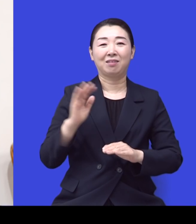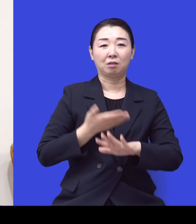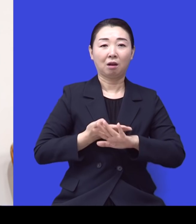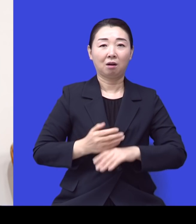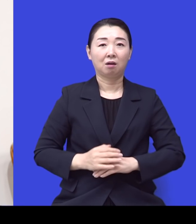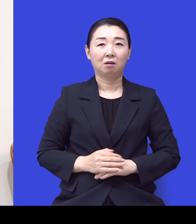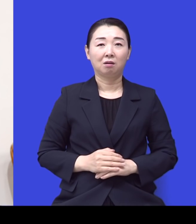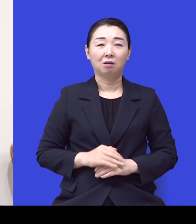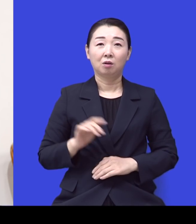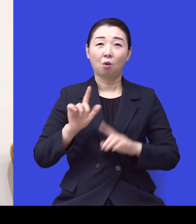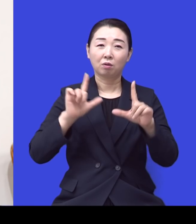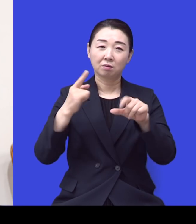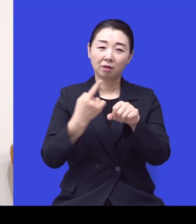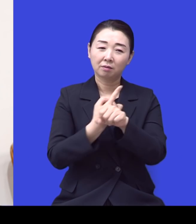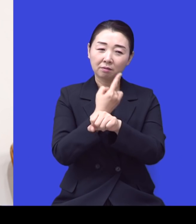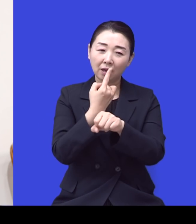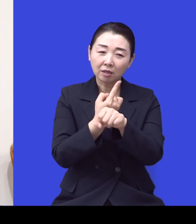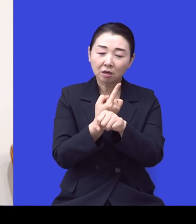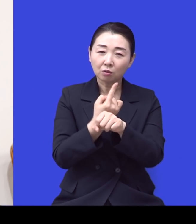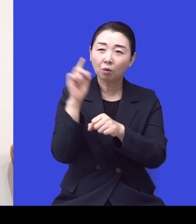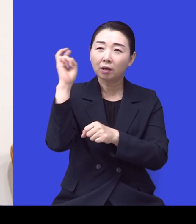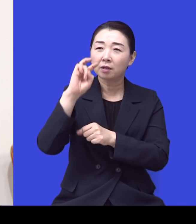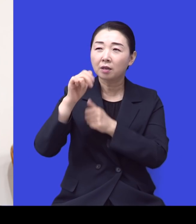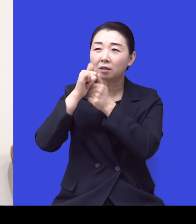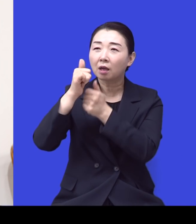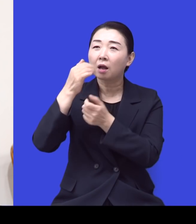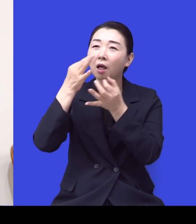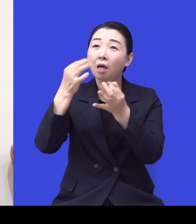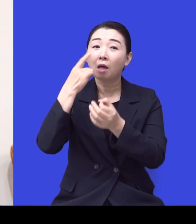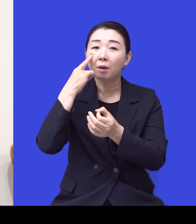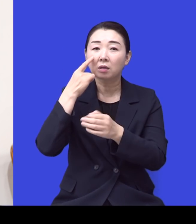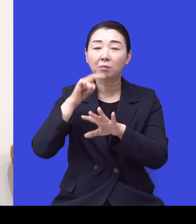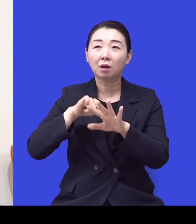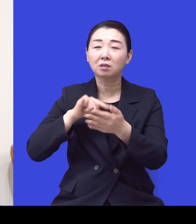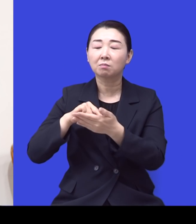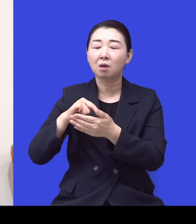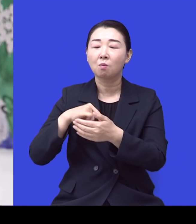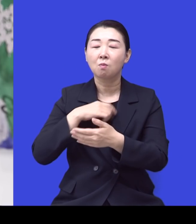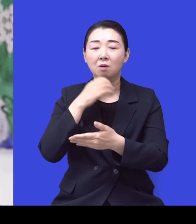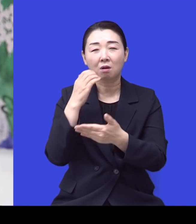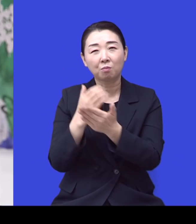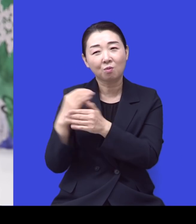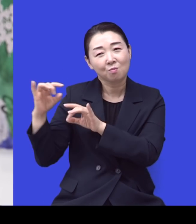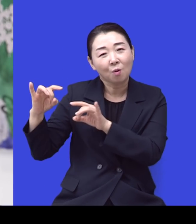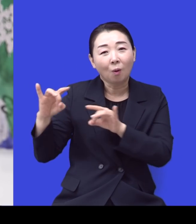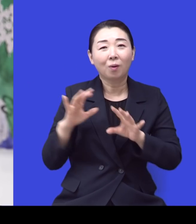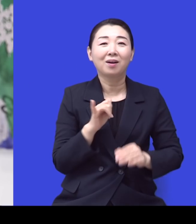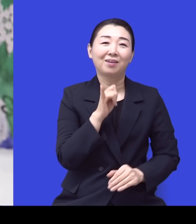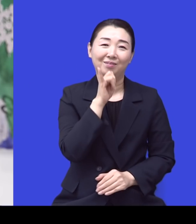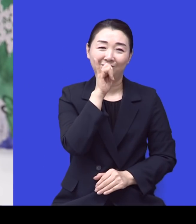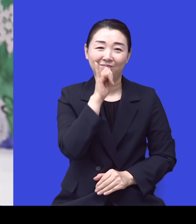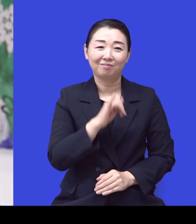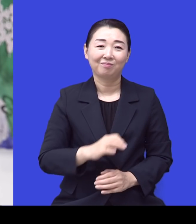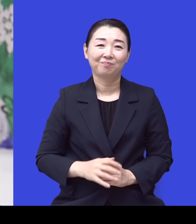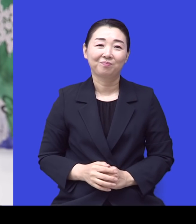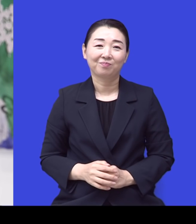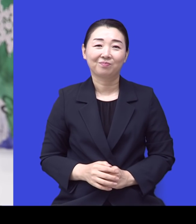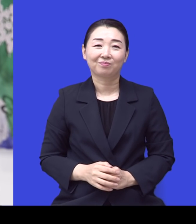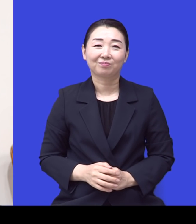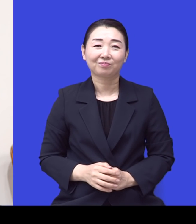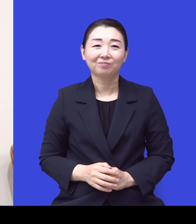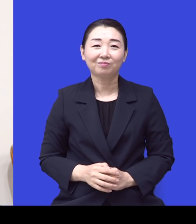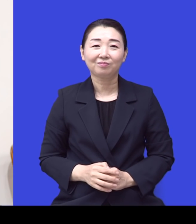찬양을 1시간 정도 따라 부르는데 예. 이게 막 가슴에 확 들어오는 거예요. 예. 그러면서 그 어린